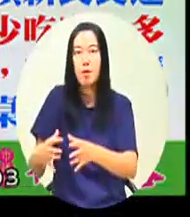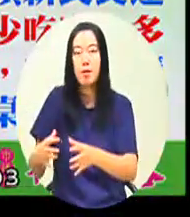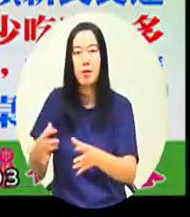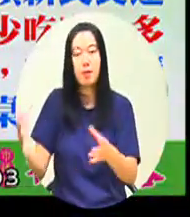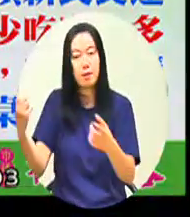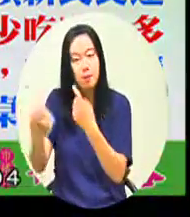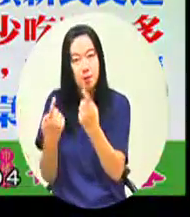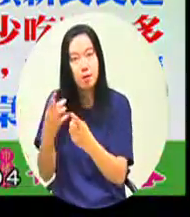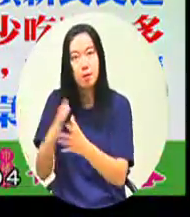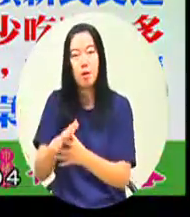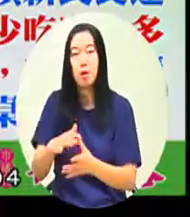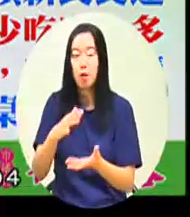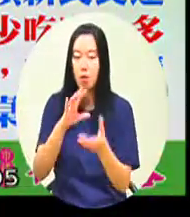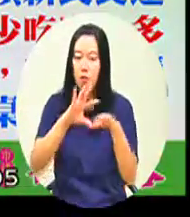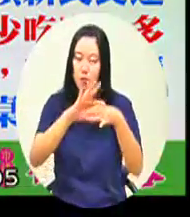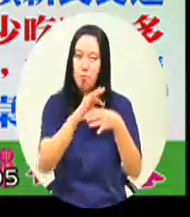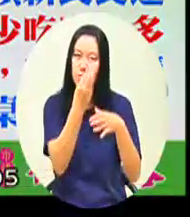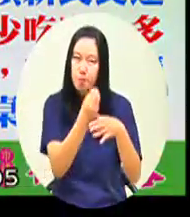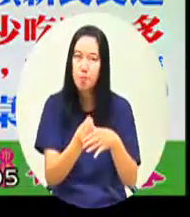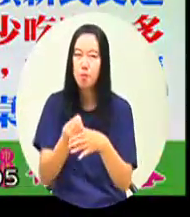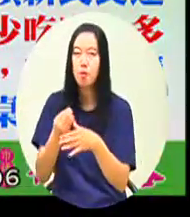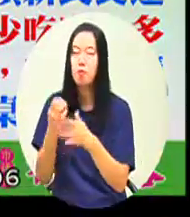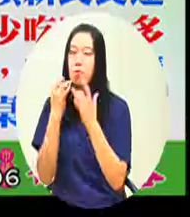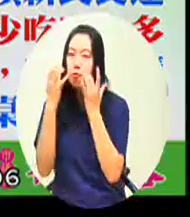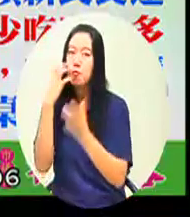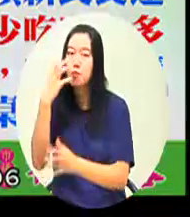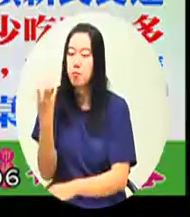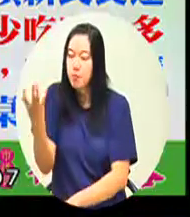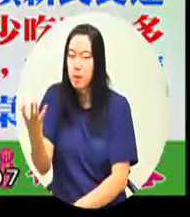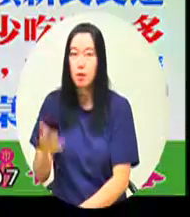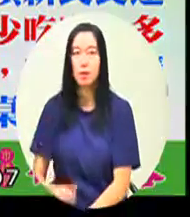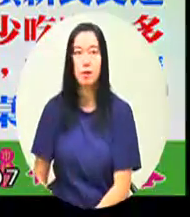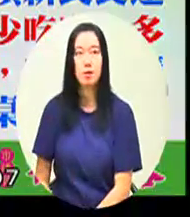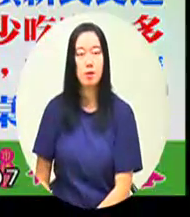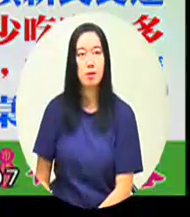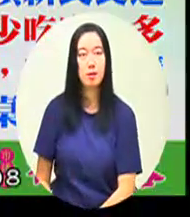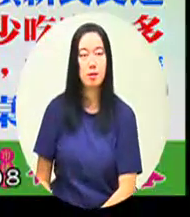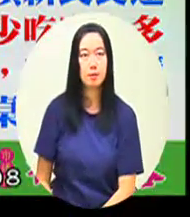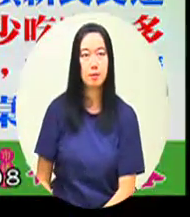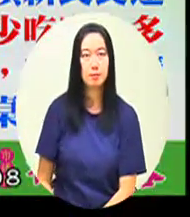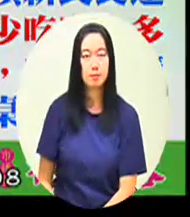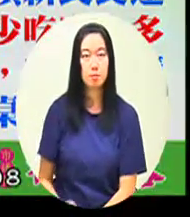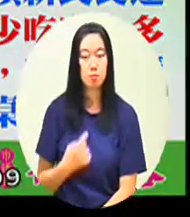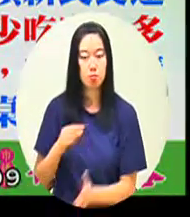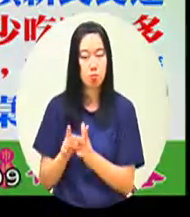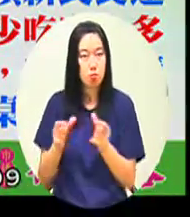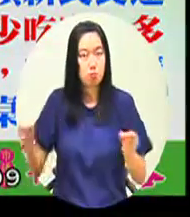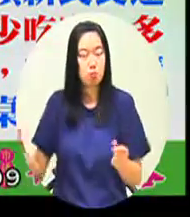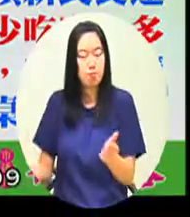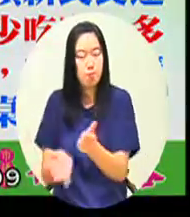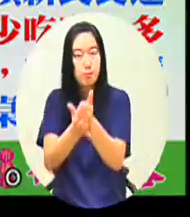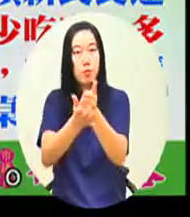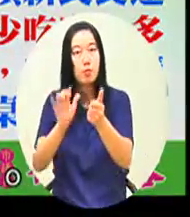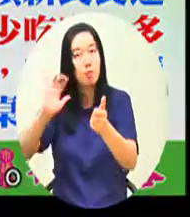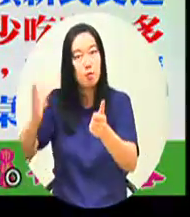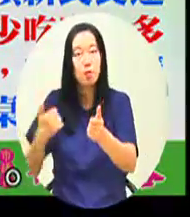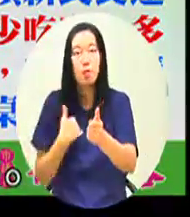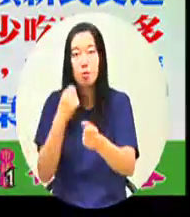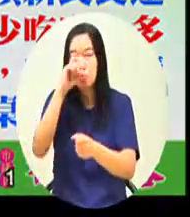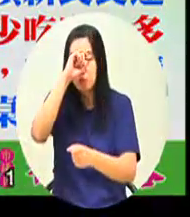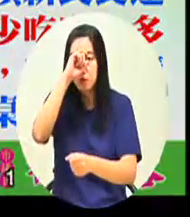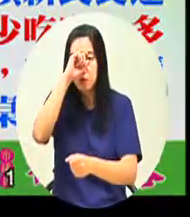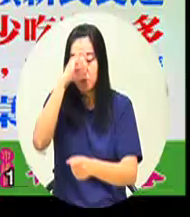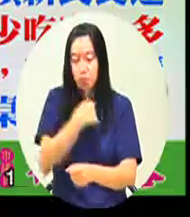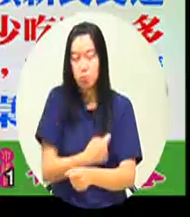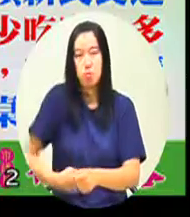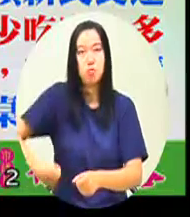蔬食。婉容为着未来，我长期去推动，但是我也是身体